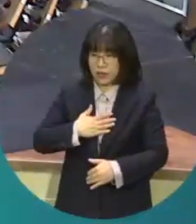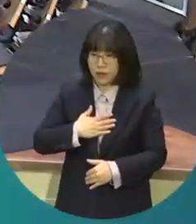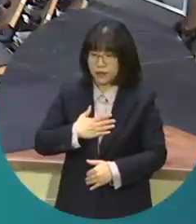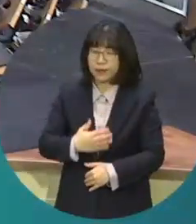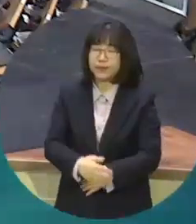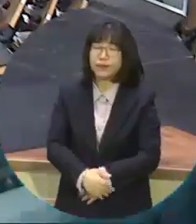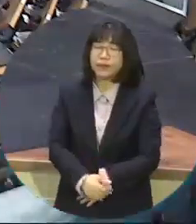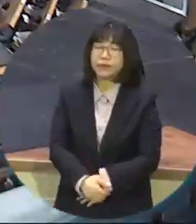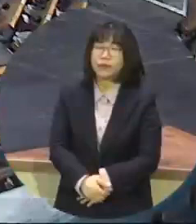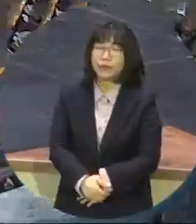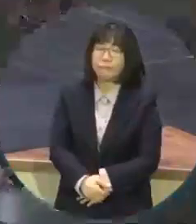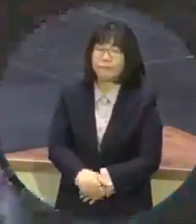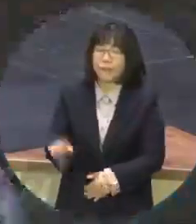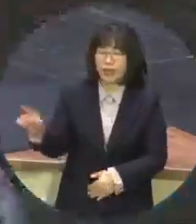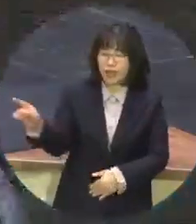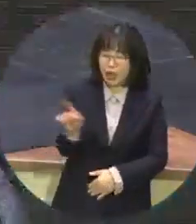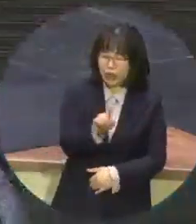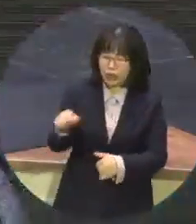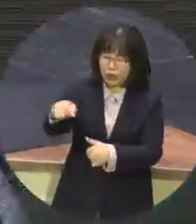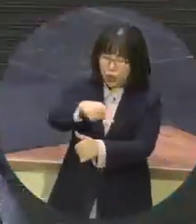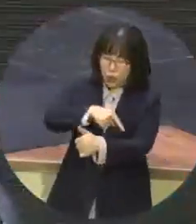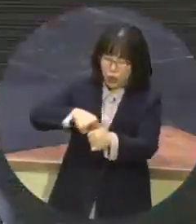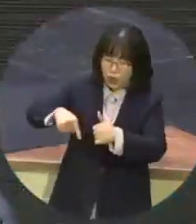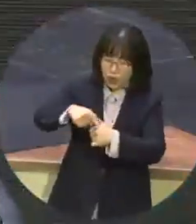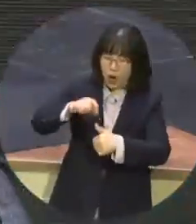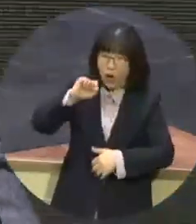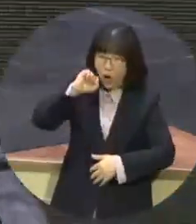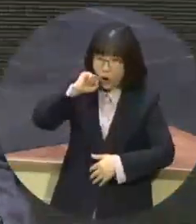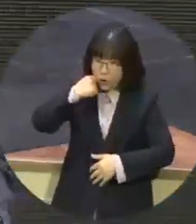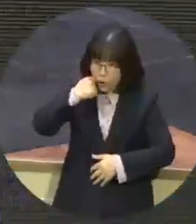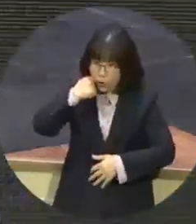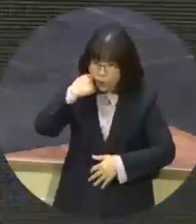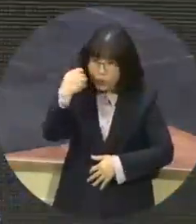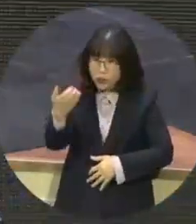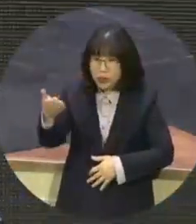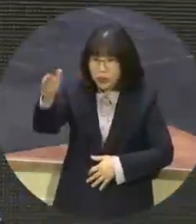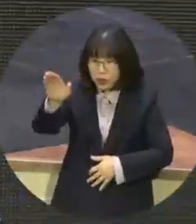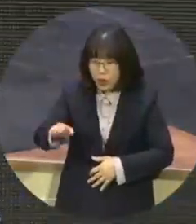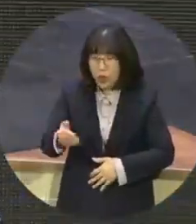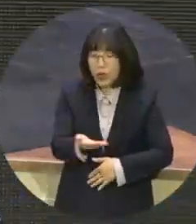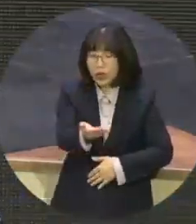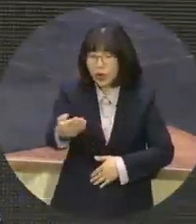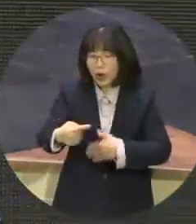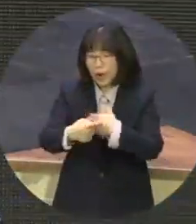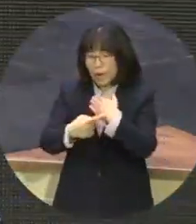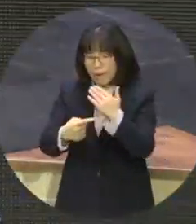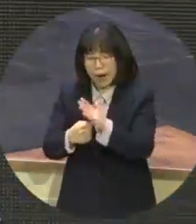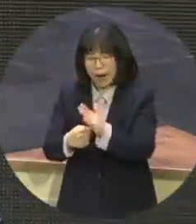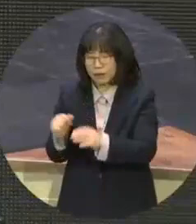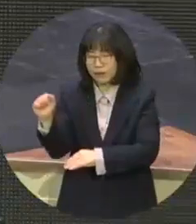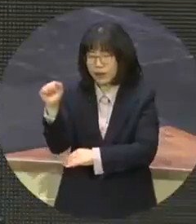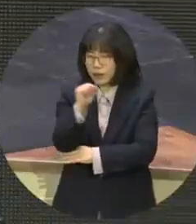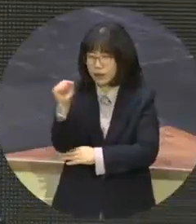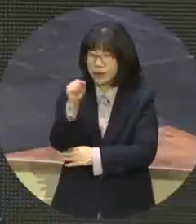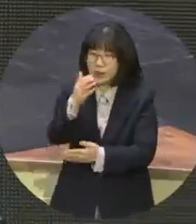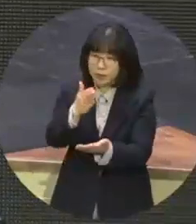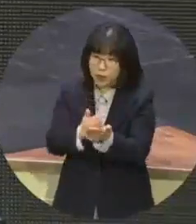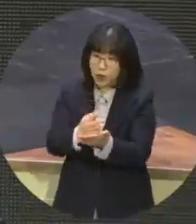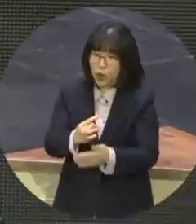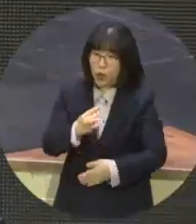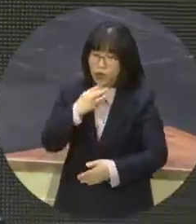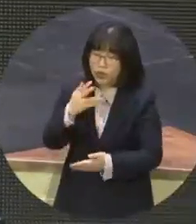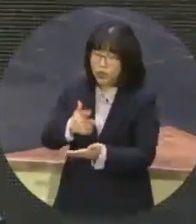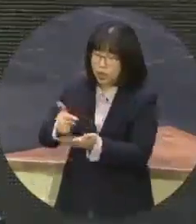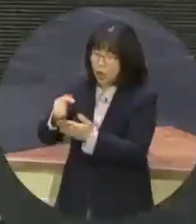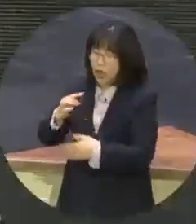여러분이 어떤 상황과 환경 속에서도 흔들림이 없는 오직